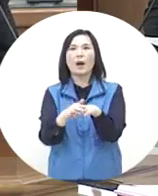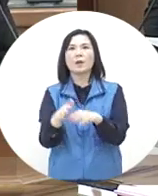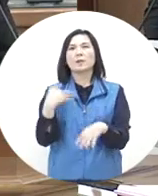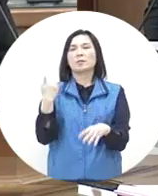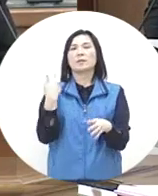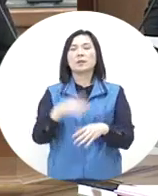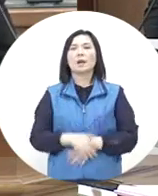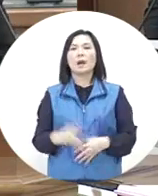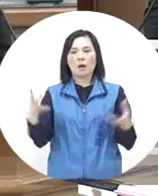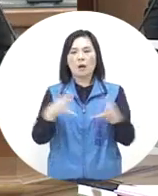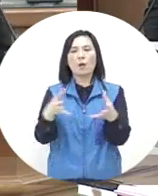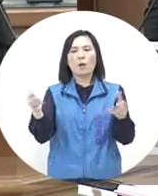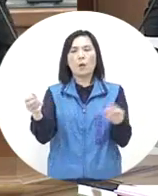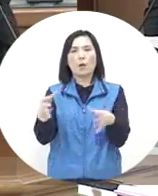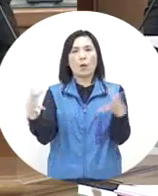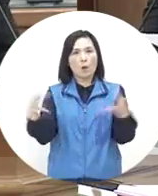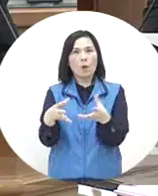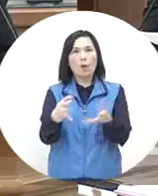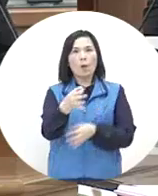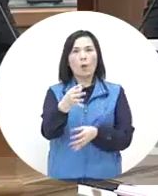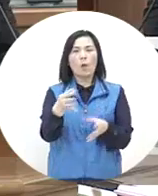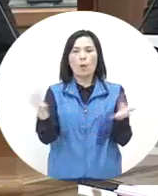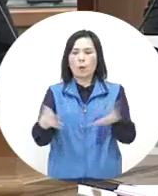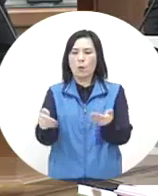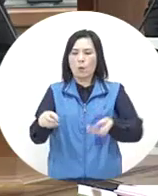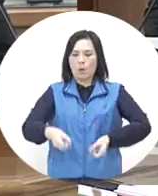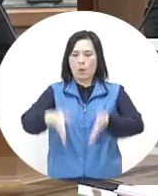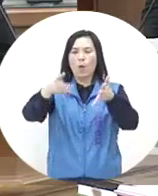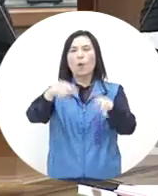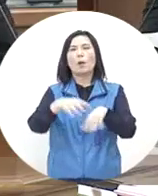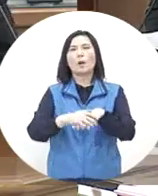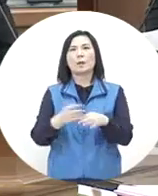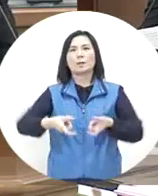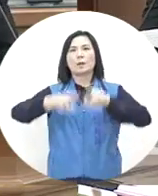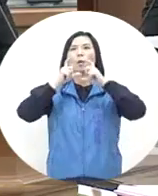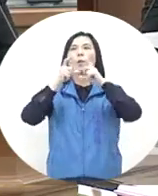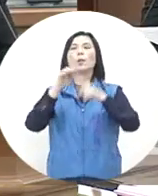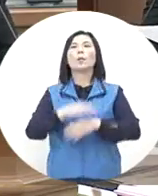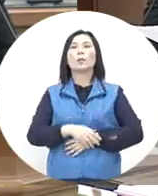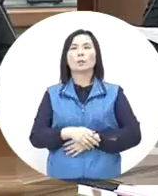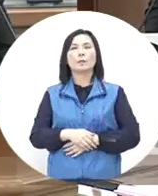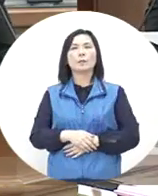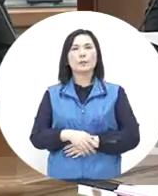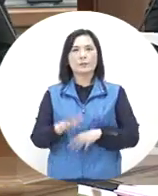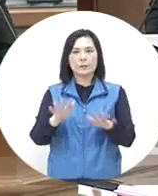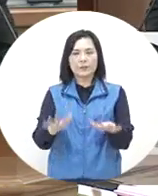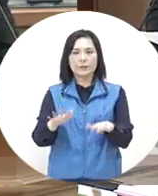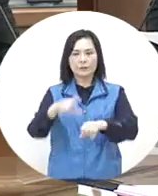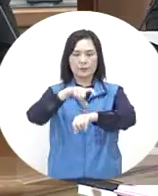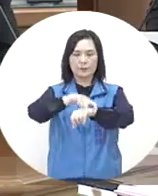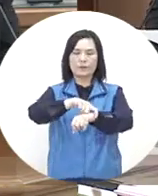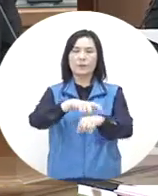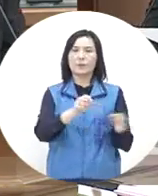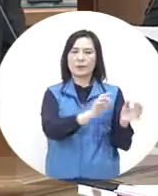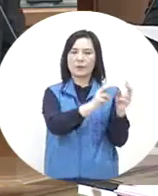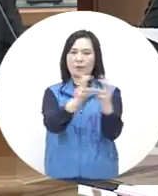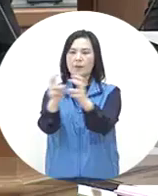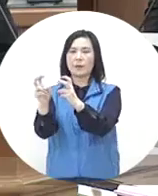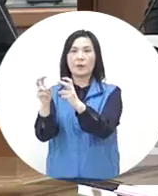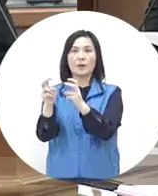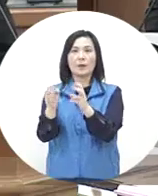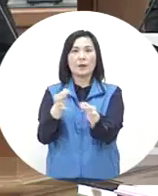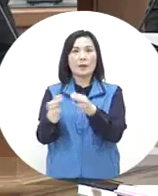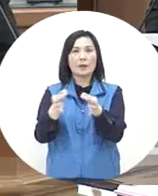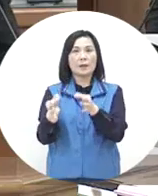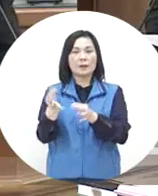来啦，啊，所以30个所在哈，该阮客回来哈，10个阮就先客回来嘛。啊，即嘛环状线的经营者，现在要派副